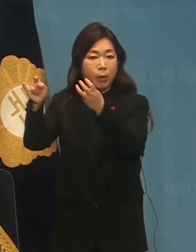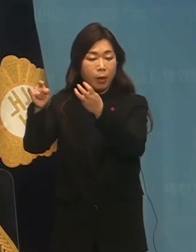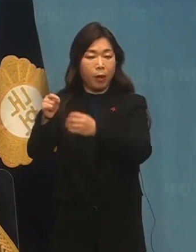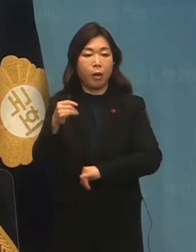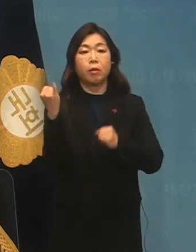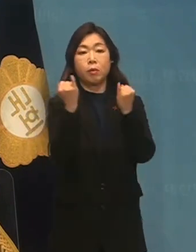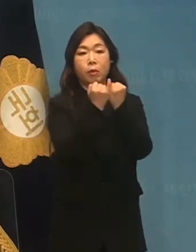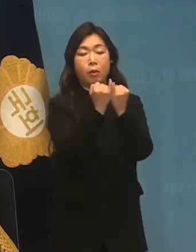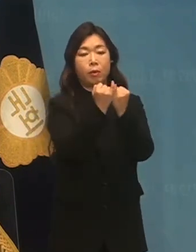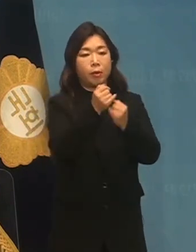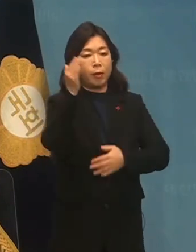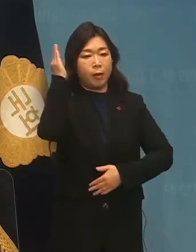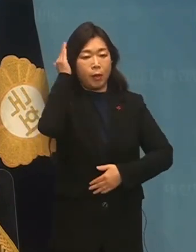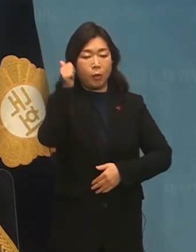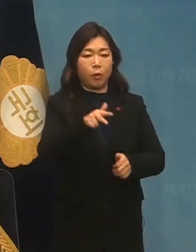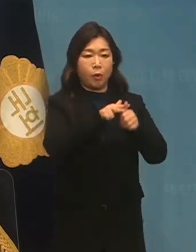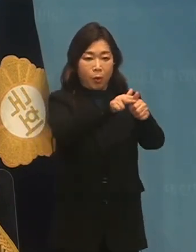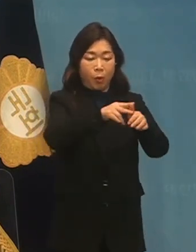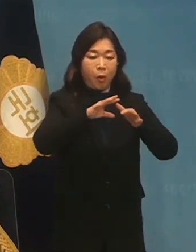대선 무대로 올리겠습니다.